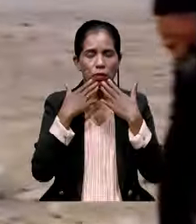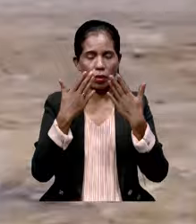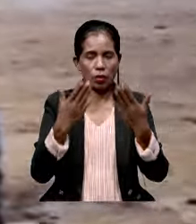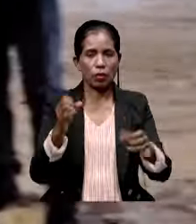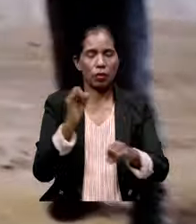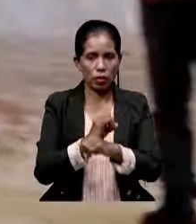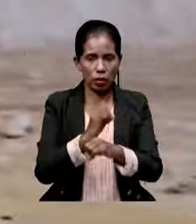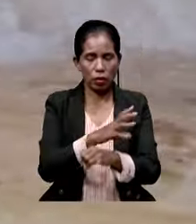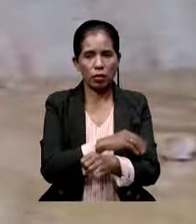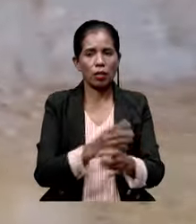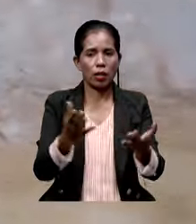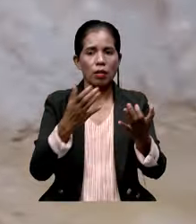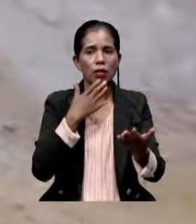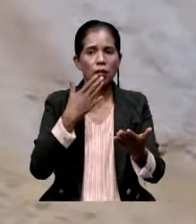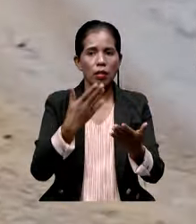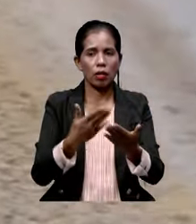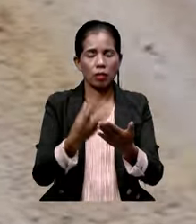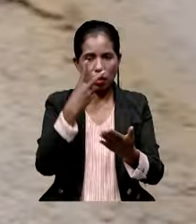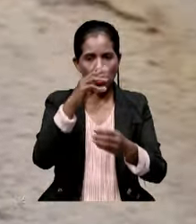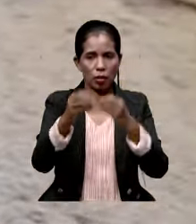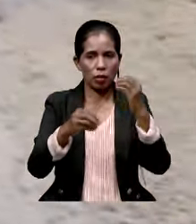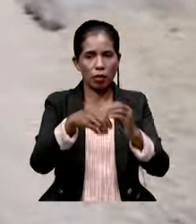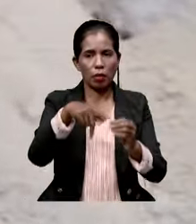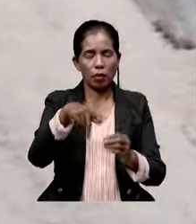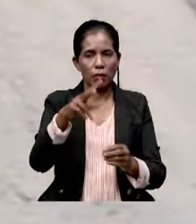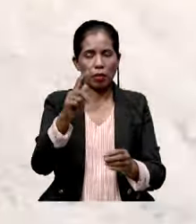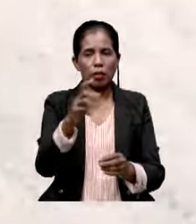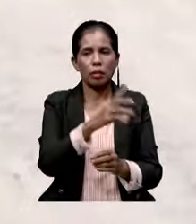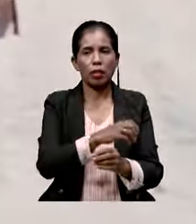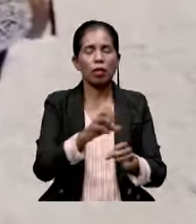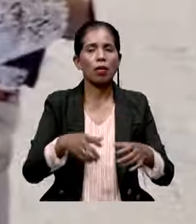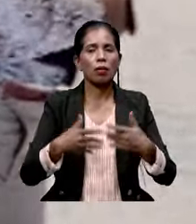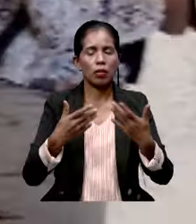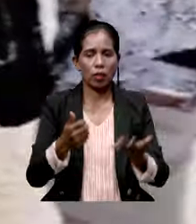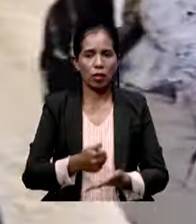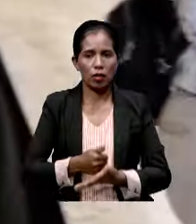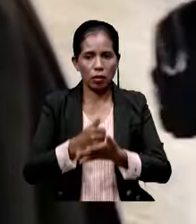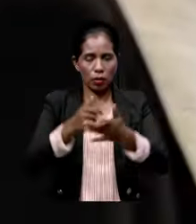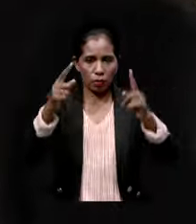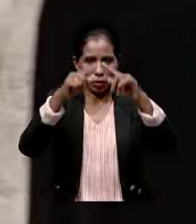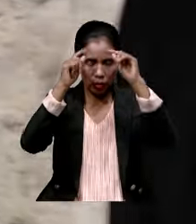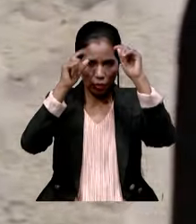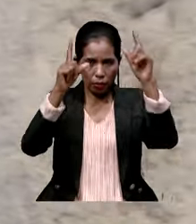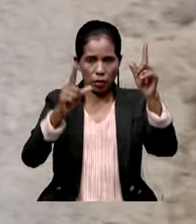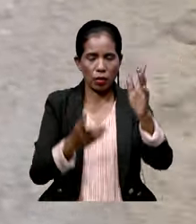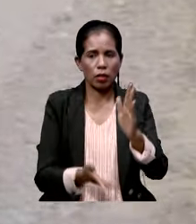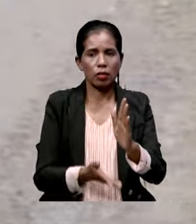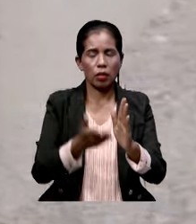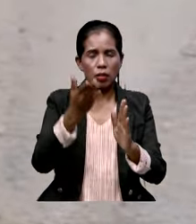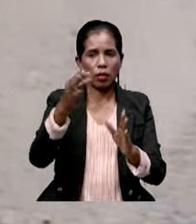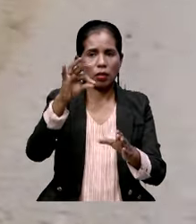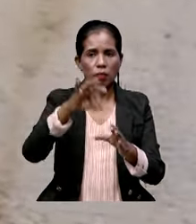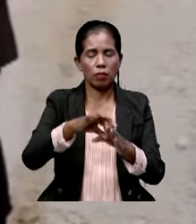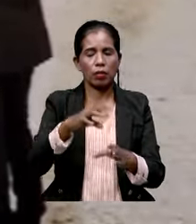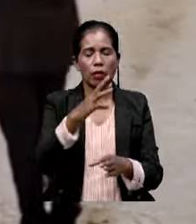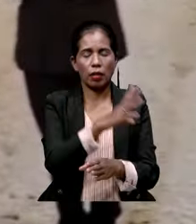Indústria tambah inisiativa dia ko di coordena ho PT Garam Madura Wensafu asistensia ba Timor Leste atu hasaitan produsan